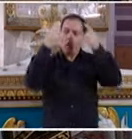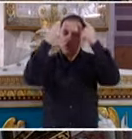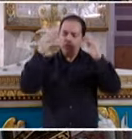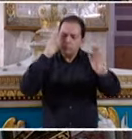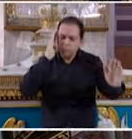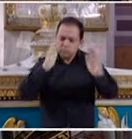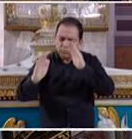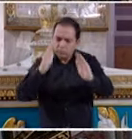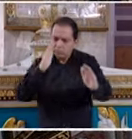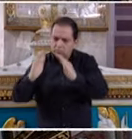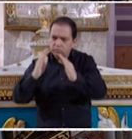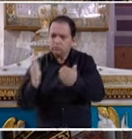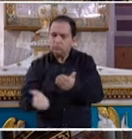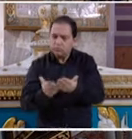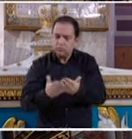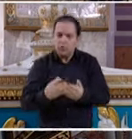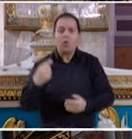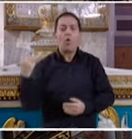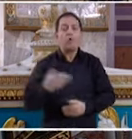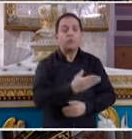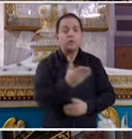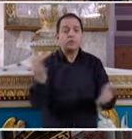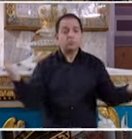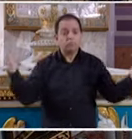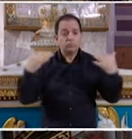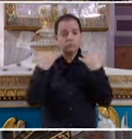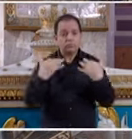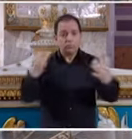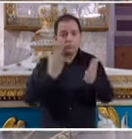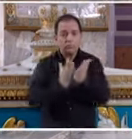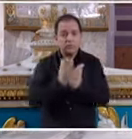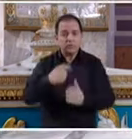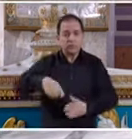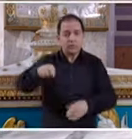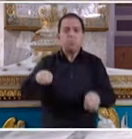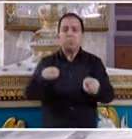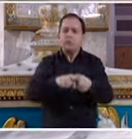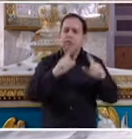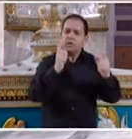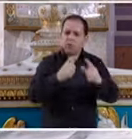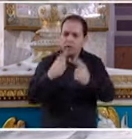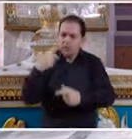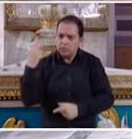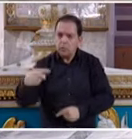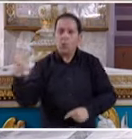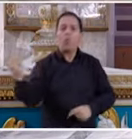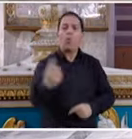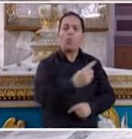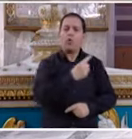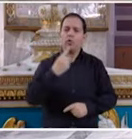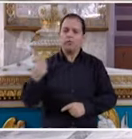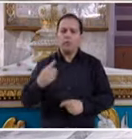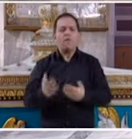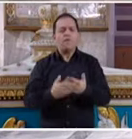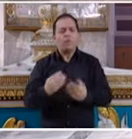αυτών, πάντων ημών των συνελθόντων εις την Θείαν και Ράμιστα Ουγίαν τράφημε των οικείων ημών, και πάντων των ελεούντων